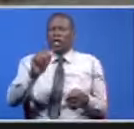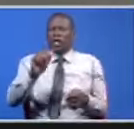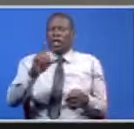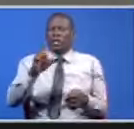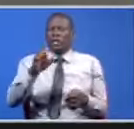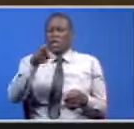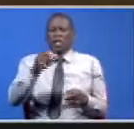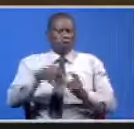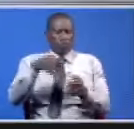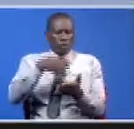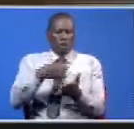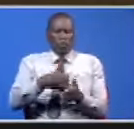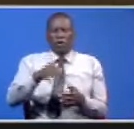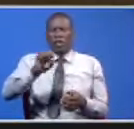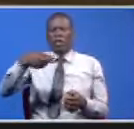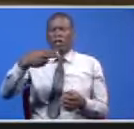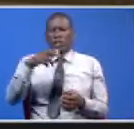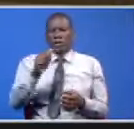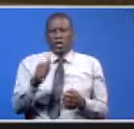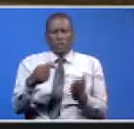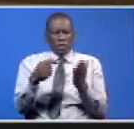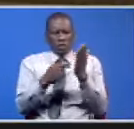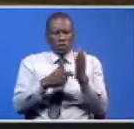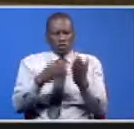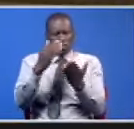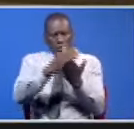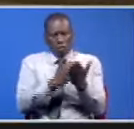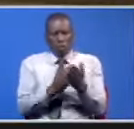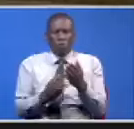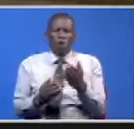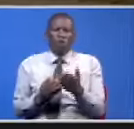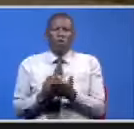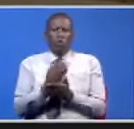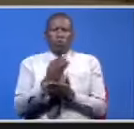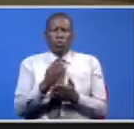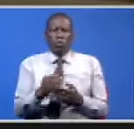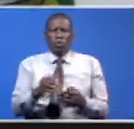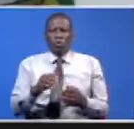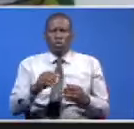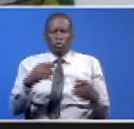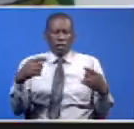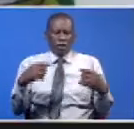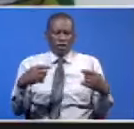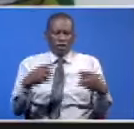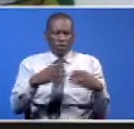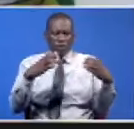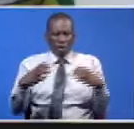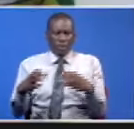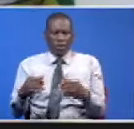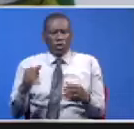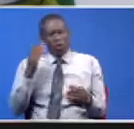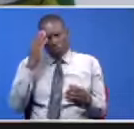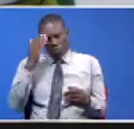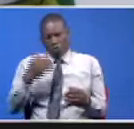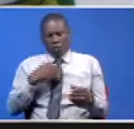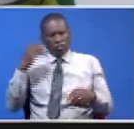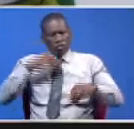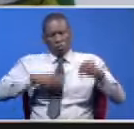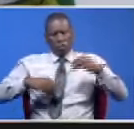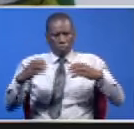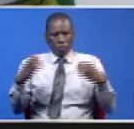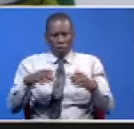in the Social Health Authority digitization program through subsidiary companies. Unajua kuna makatela ambao